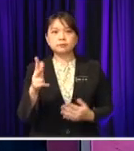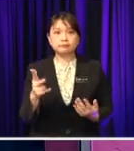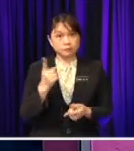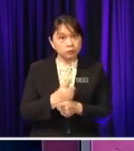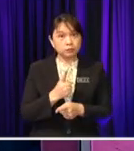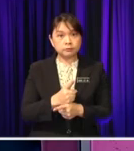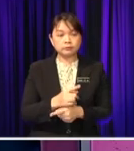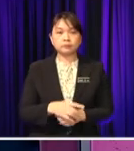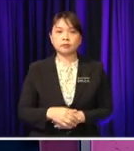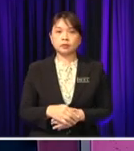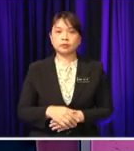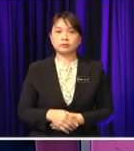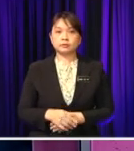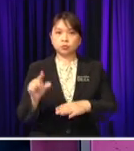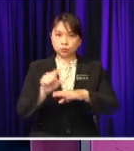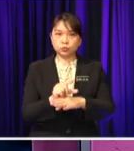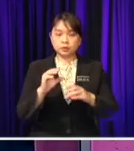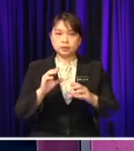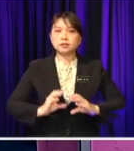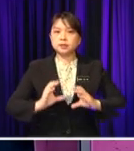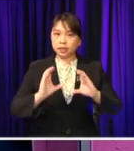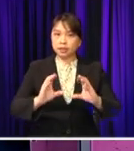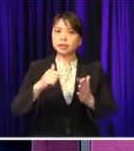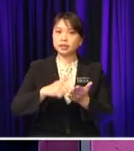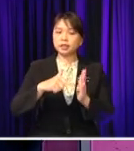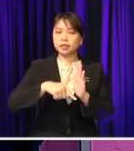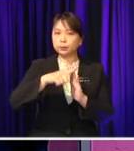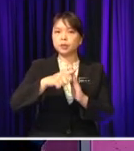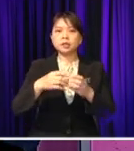ini lebih cepat dan lebih muda